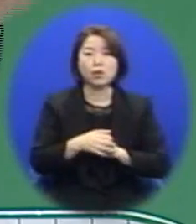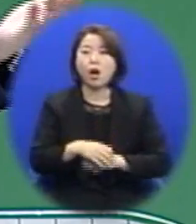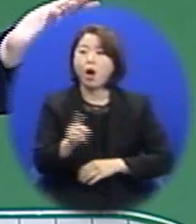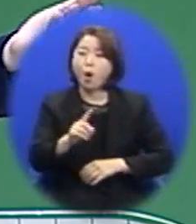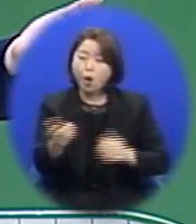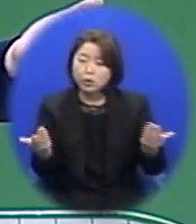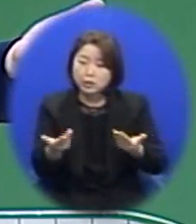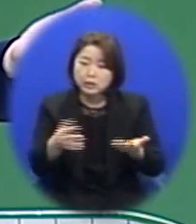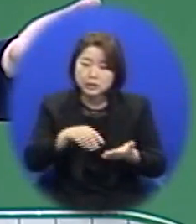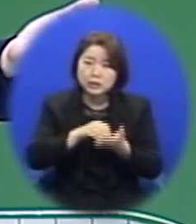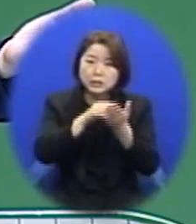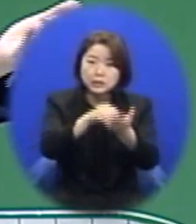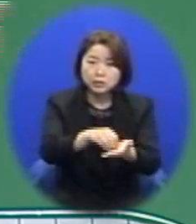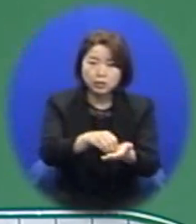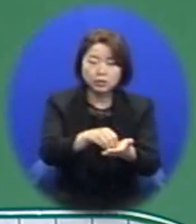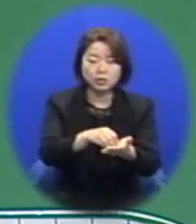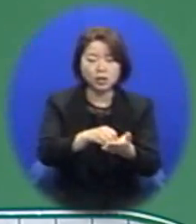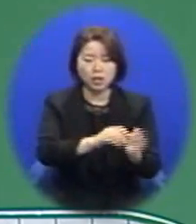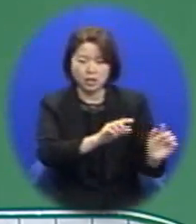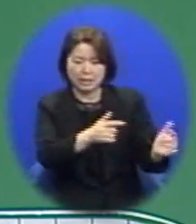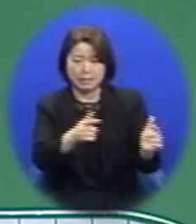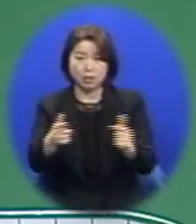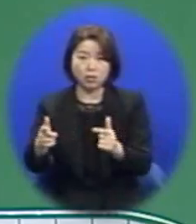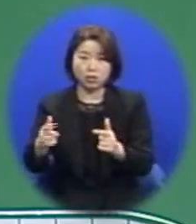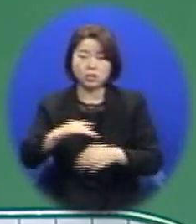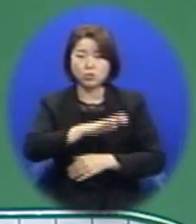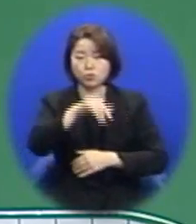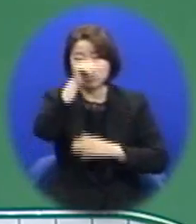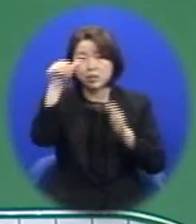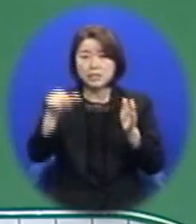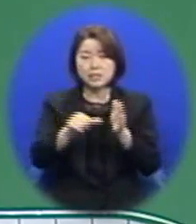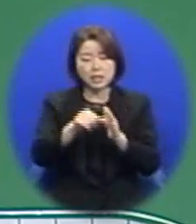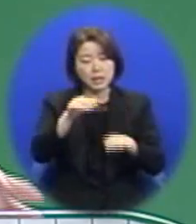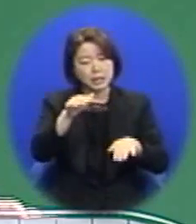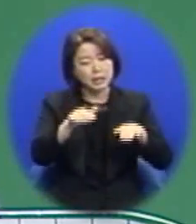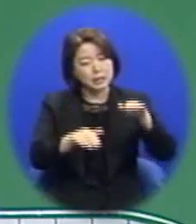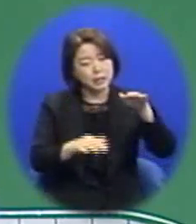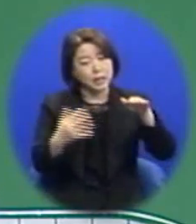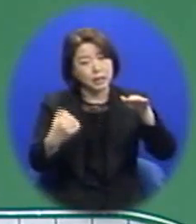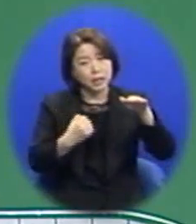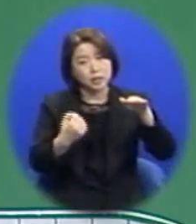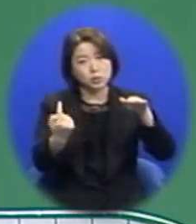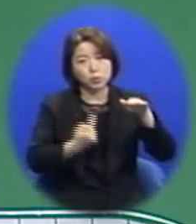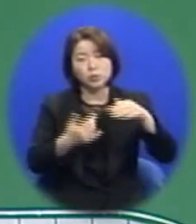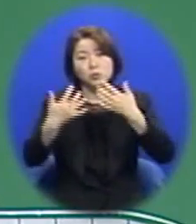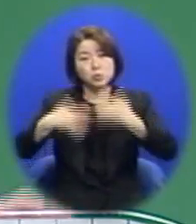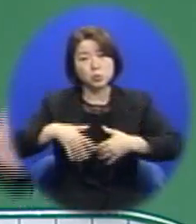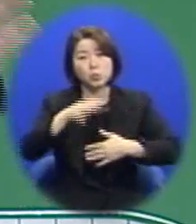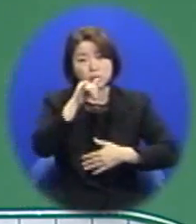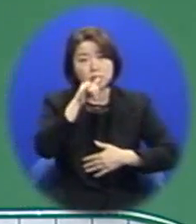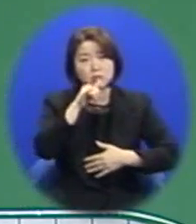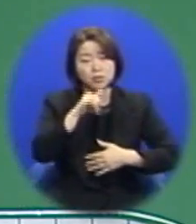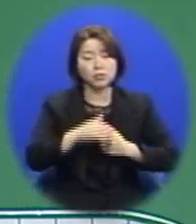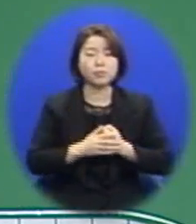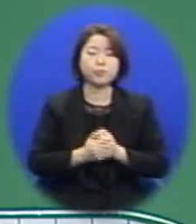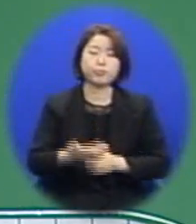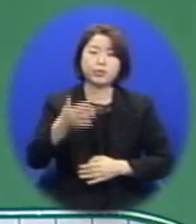어떤 직장을 들어갔느냐 뭐 여러 가지 우리 인생의 차이를 가져오는 요인들이 있겠죠.